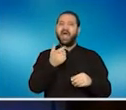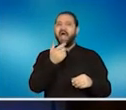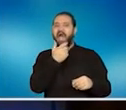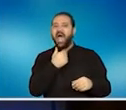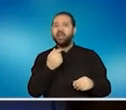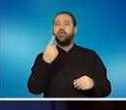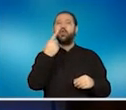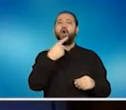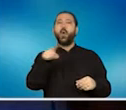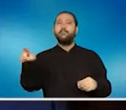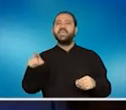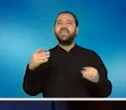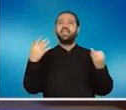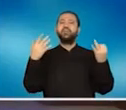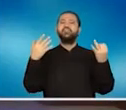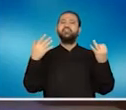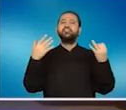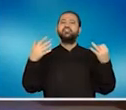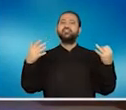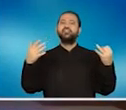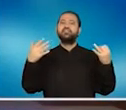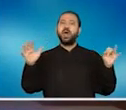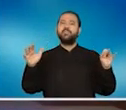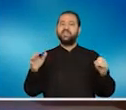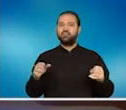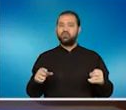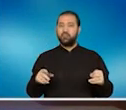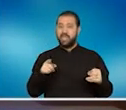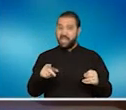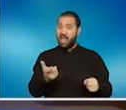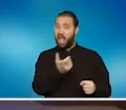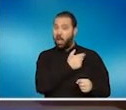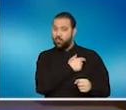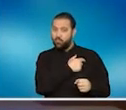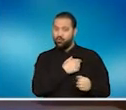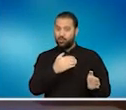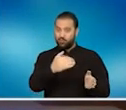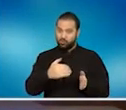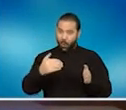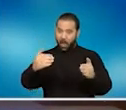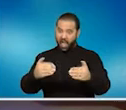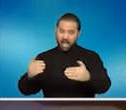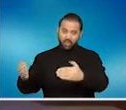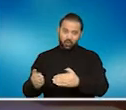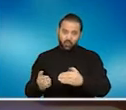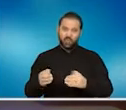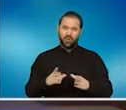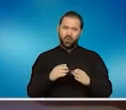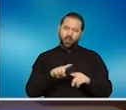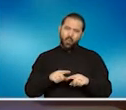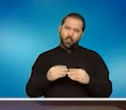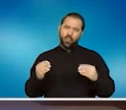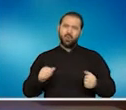să reapară mitropolia Transilvaniei, și a reușit prin